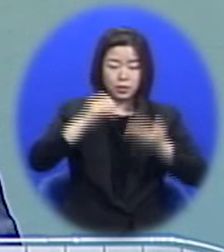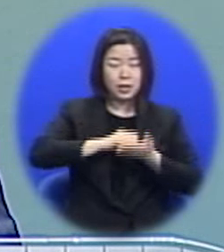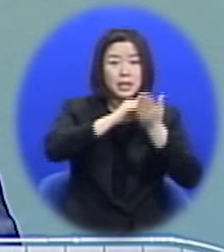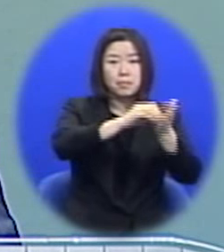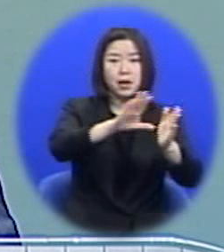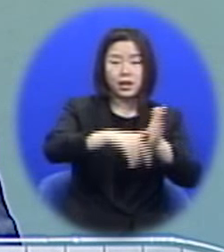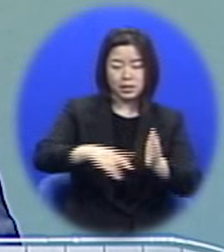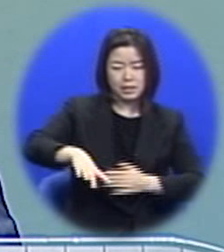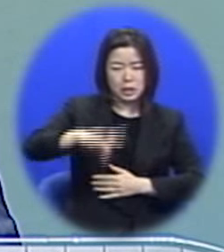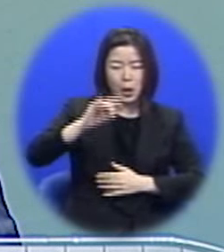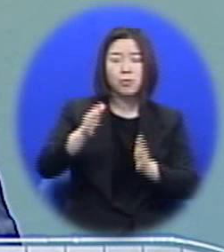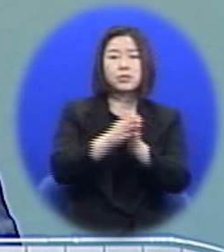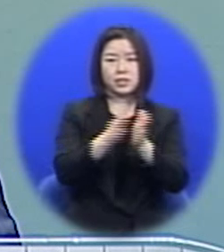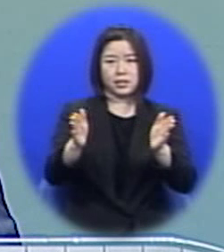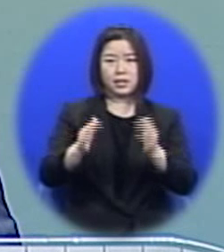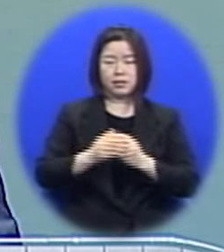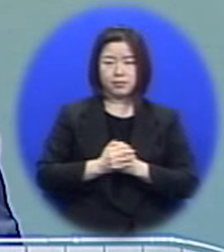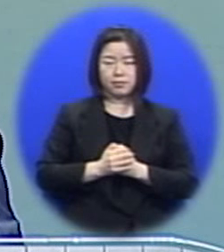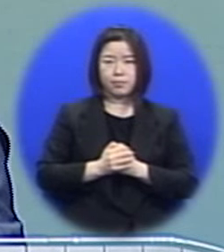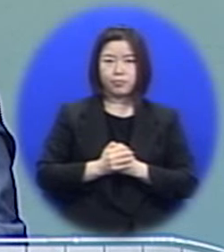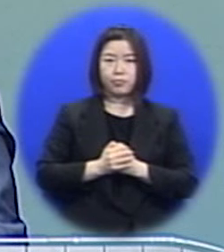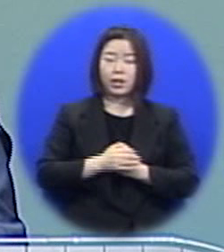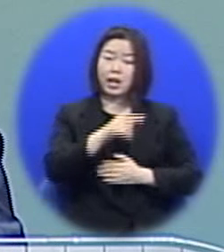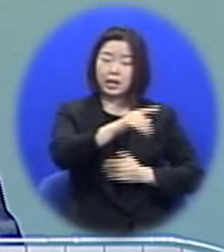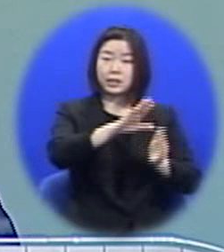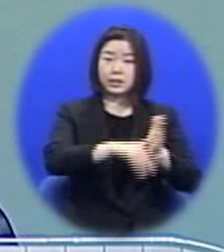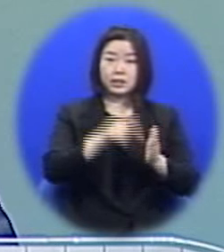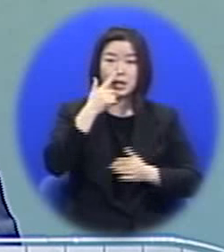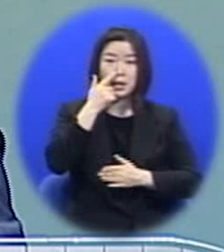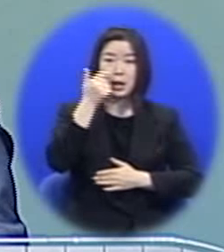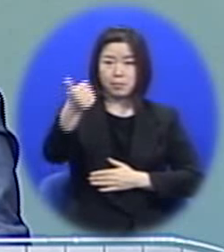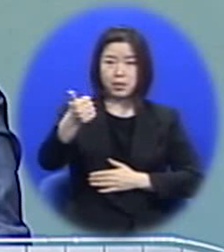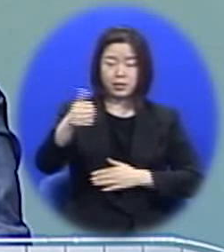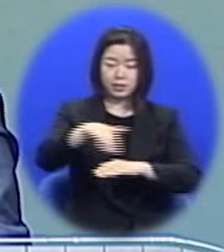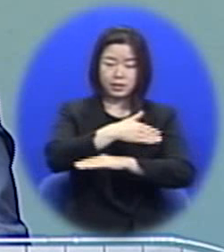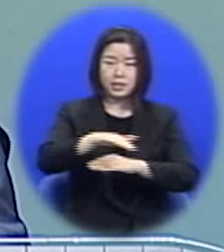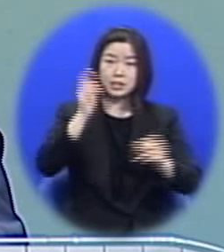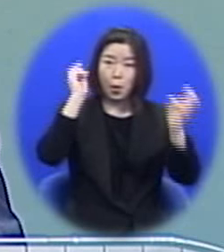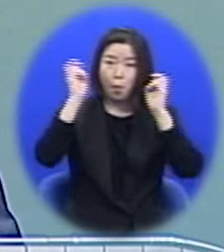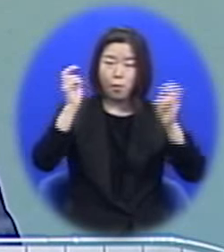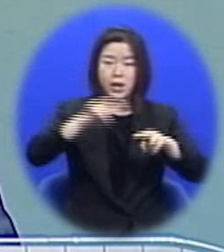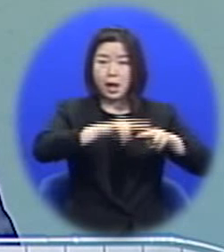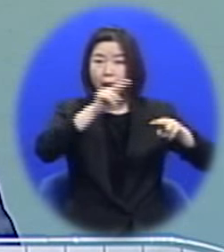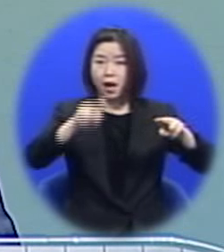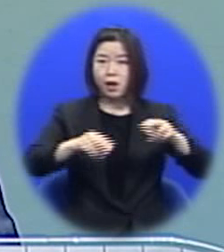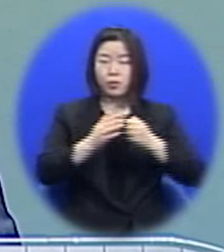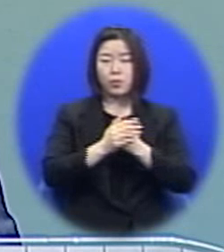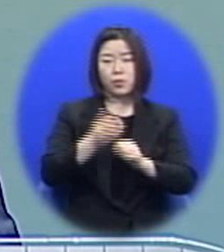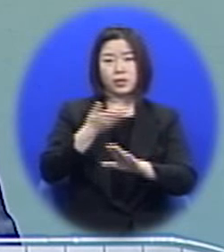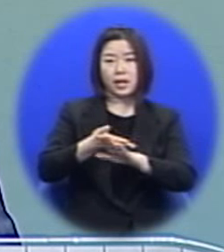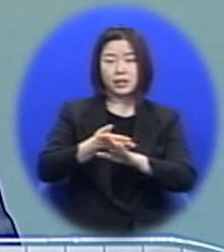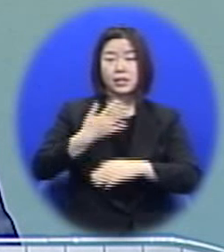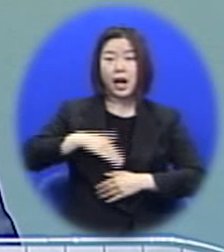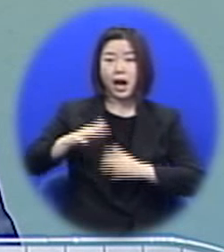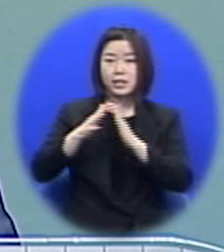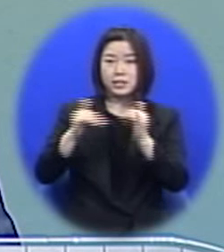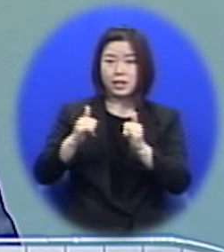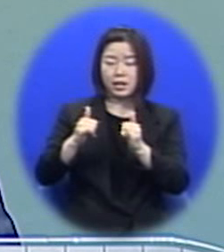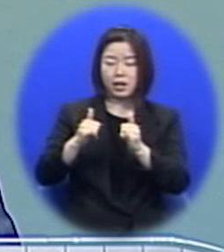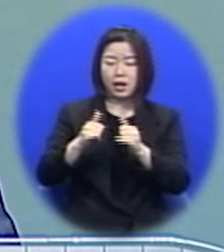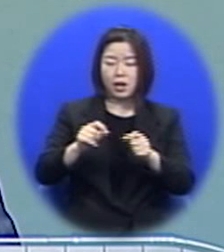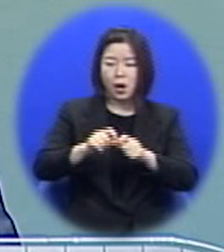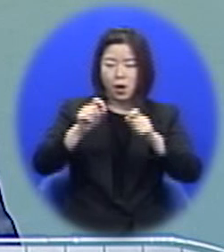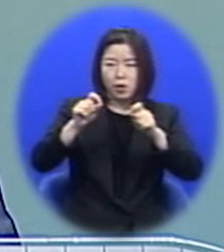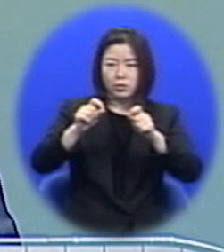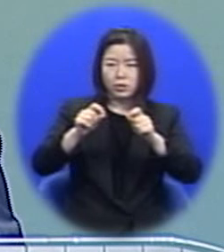처음 시작되었습니다. 당시 아빠는 다니시던 회사를 그만두고 아는 분과 동업을 시작하실